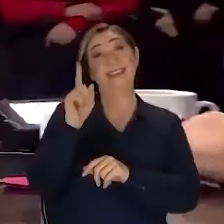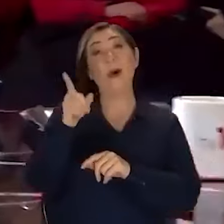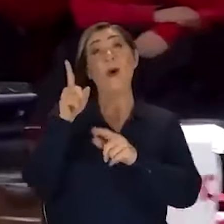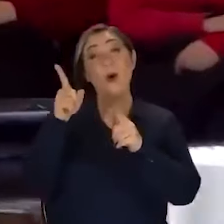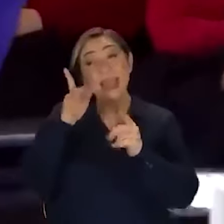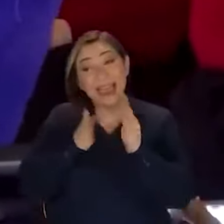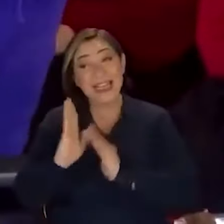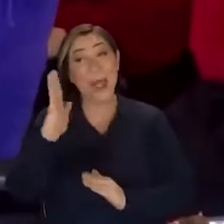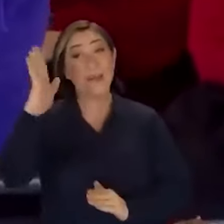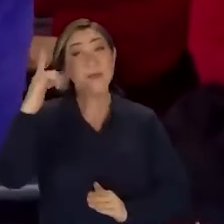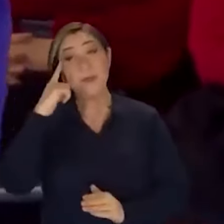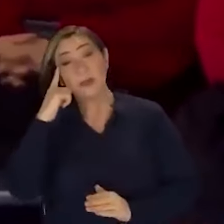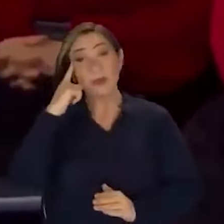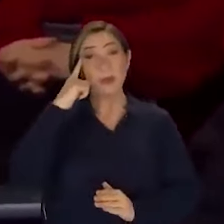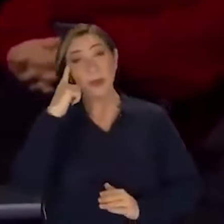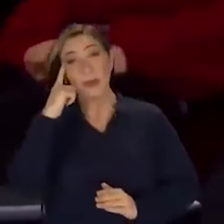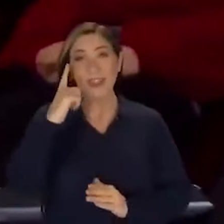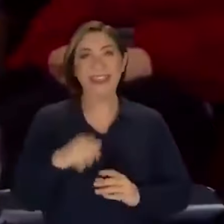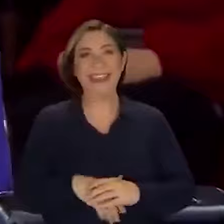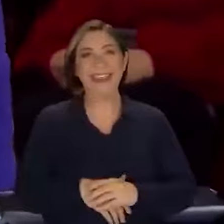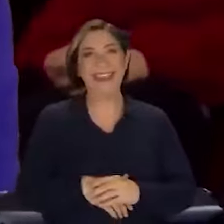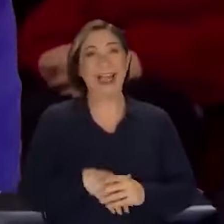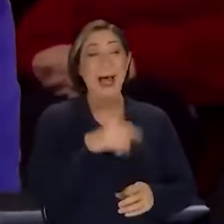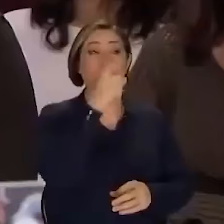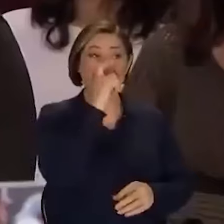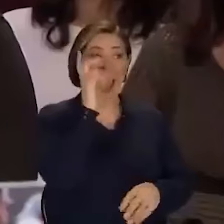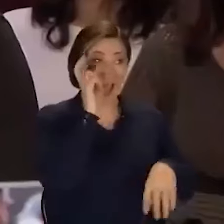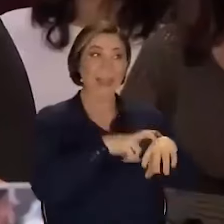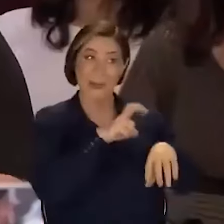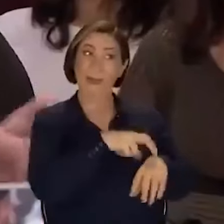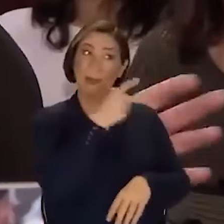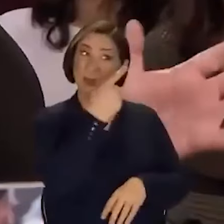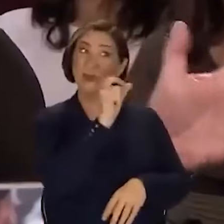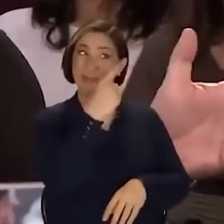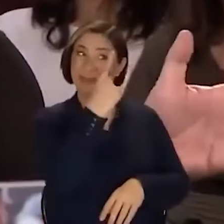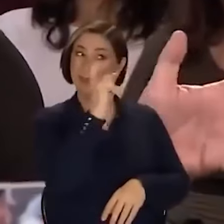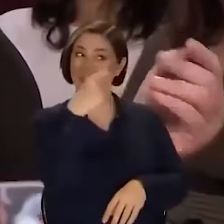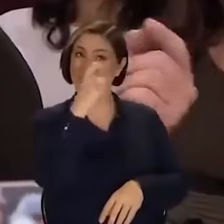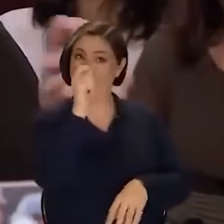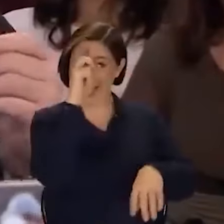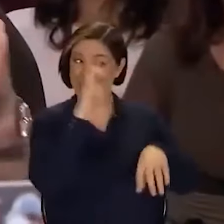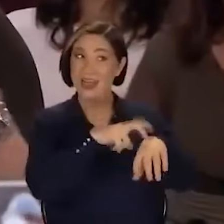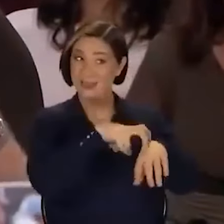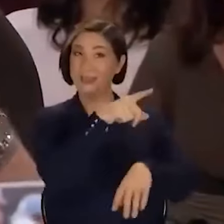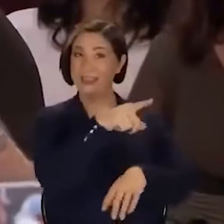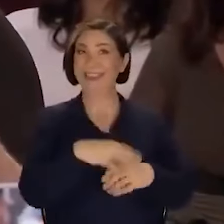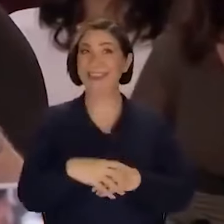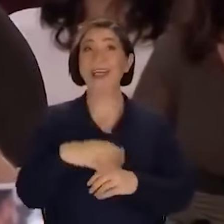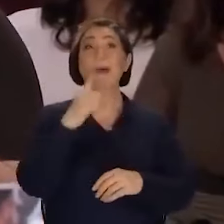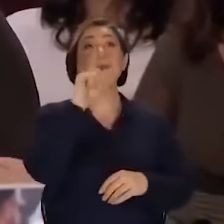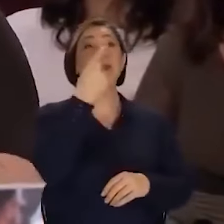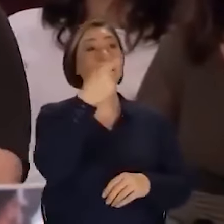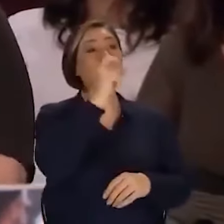oradan yürüyebilir miyim diye baktın Okan hatırlıyorsun 90'ları çocuklar siz 90'ları hatırlıyorsunuz